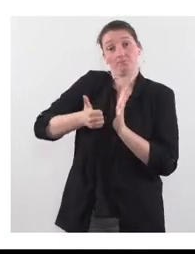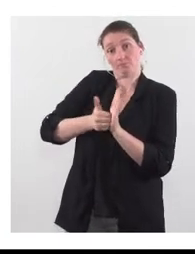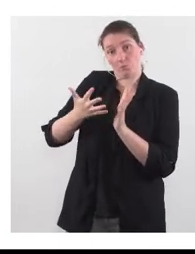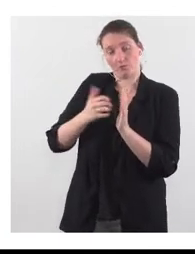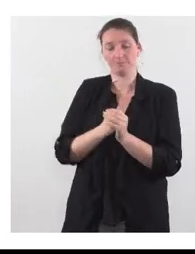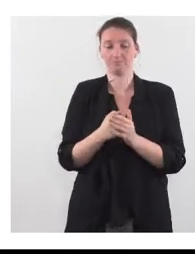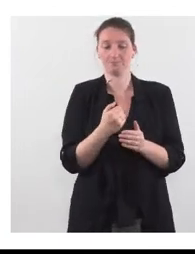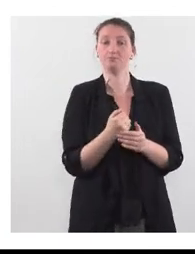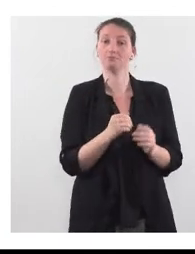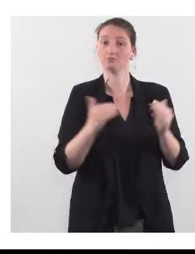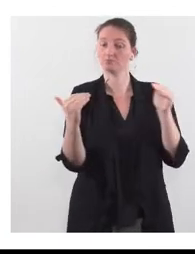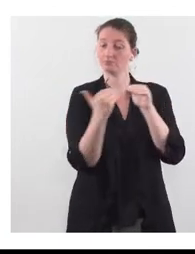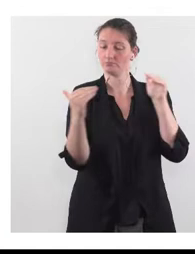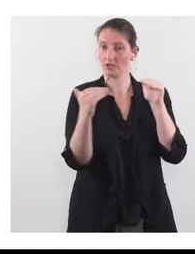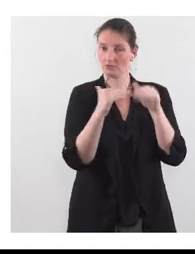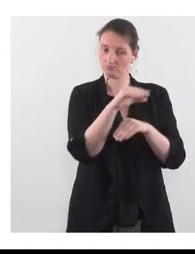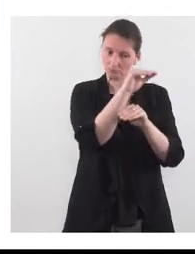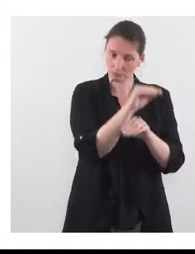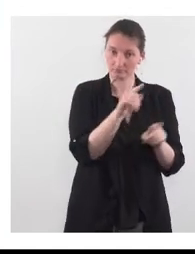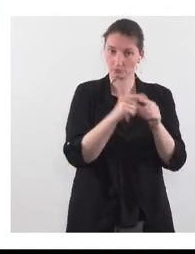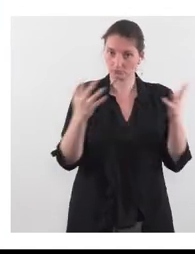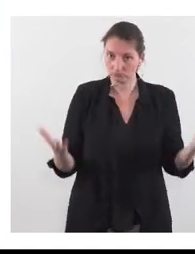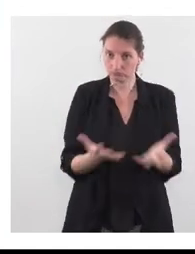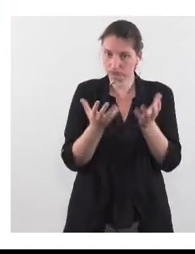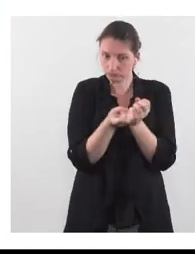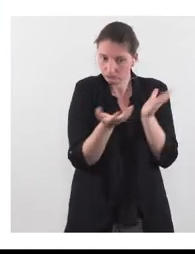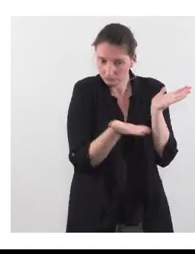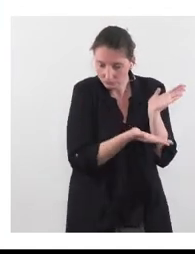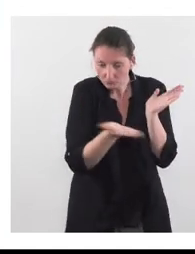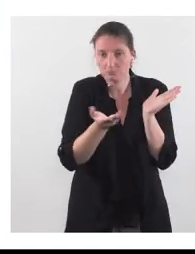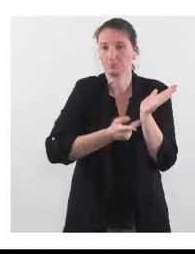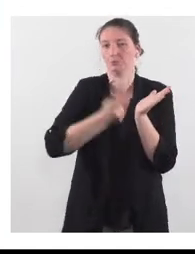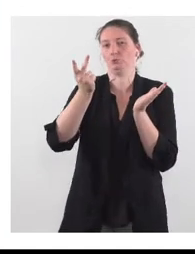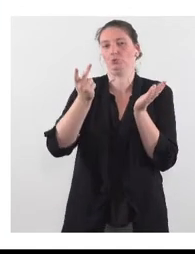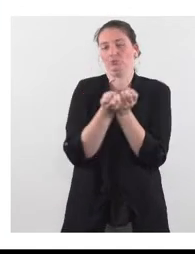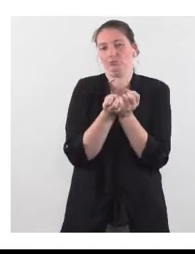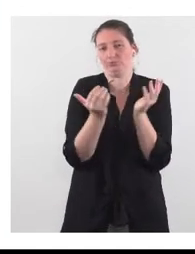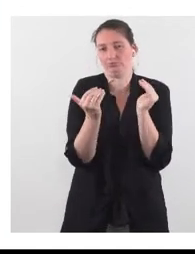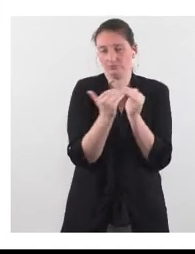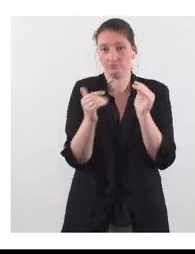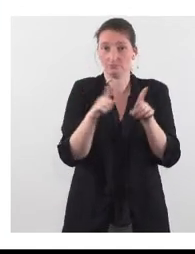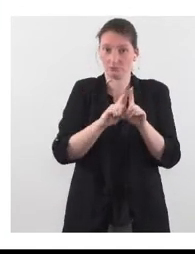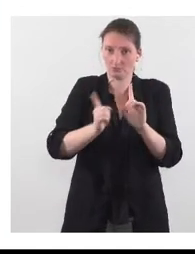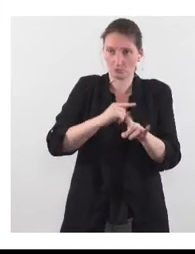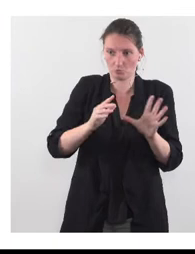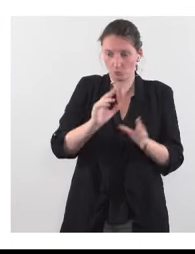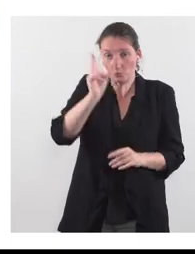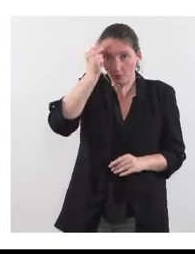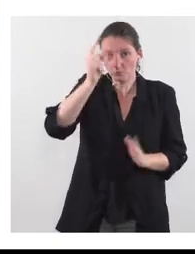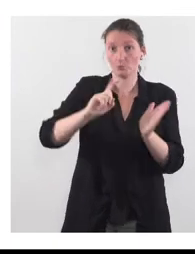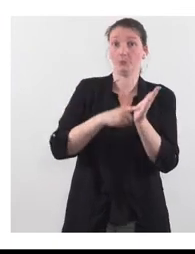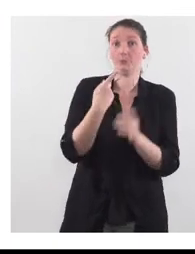la promotion de l'égalité de traitement et l'importance de comprendre les droits de l'homme et